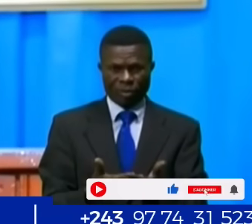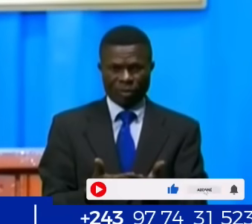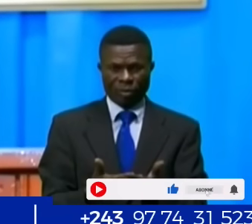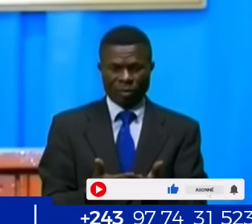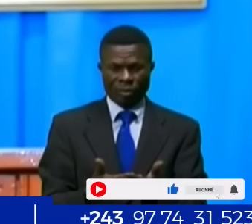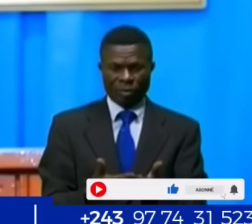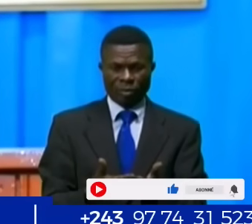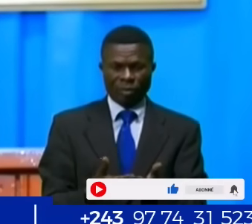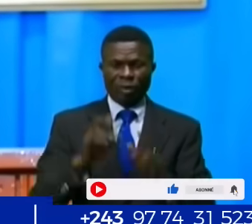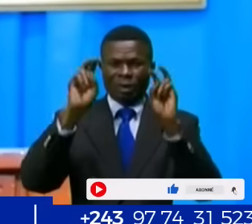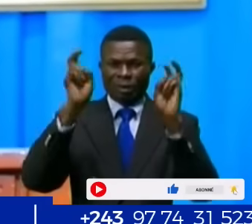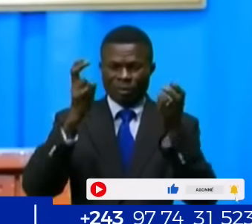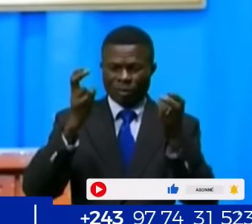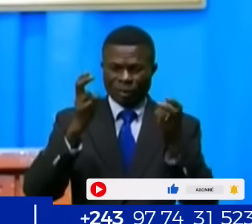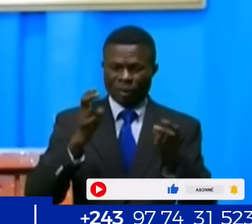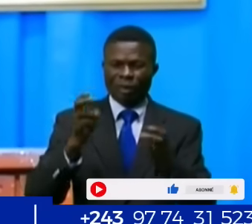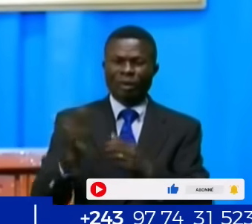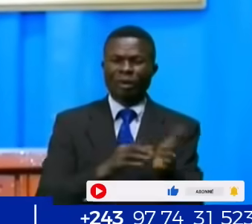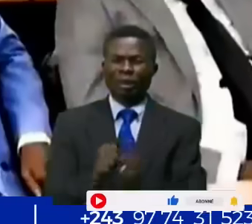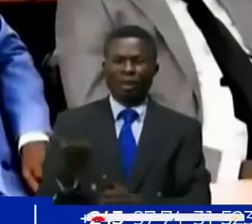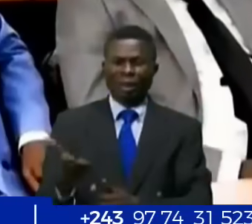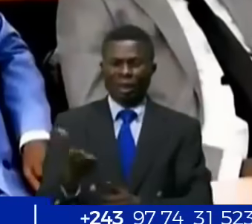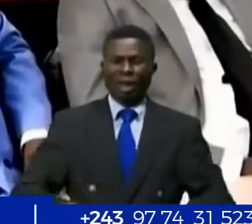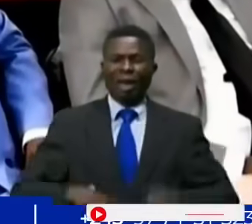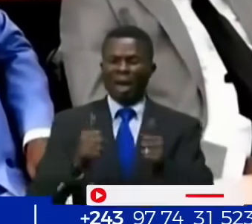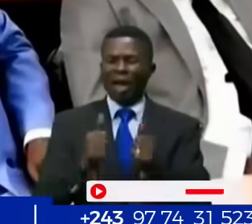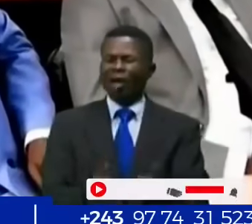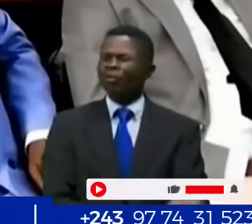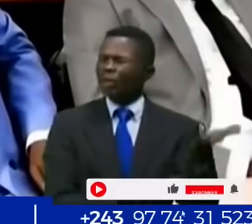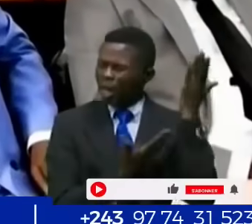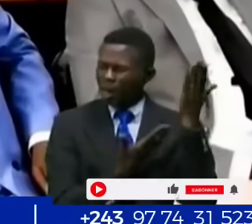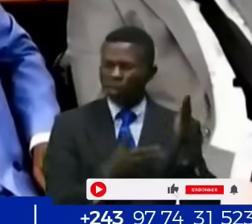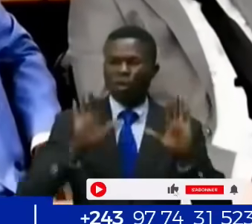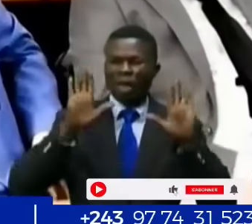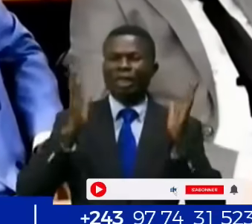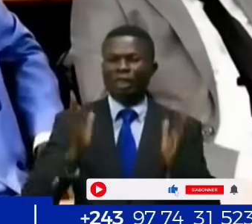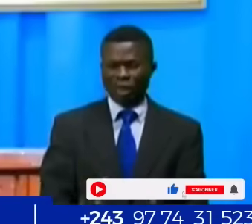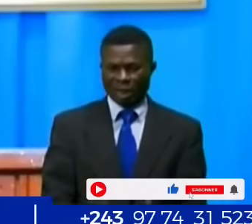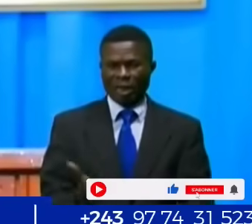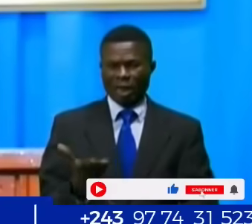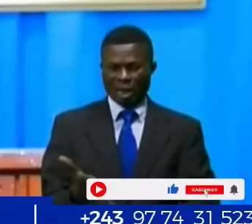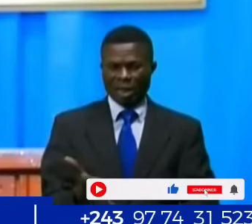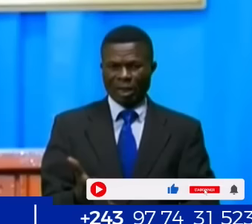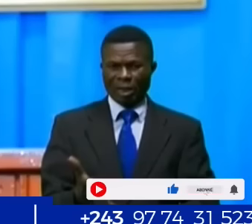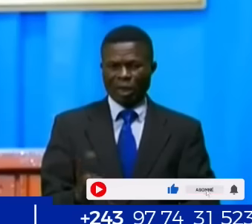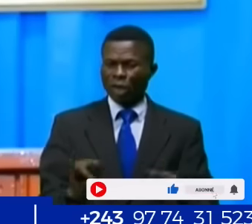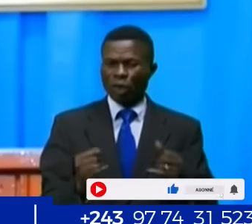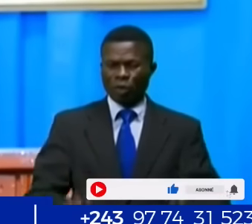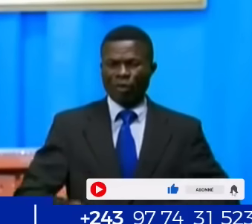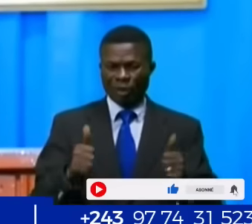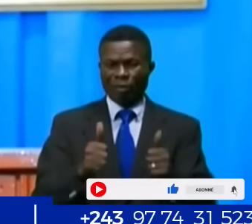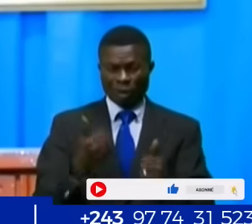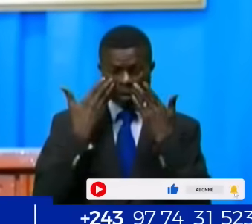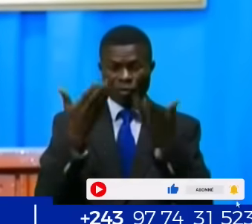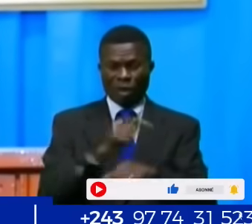La vie même est sacrée et vous l'effacez pourtant comme celle d'un insecte. Regardez dans le